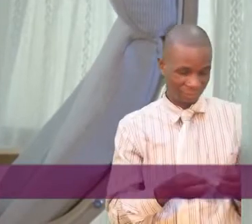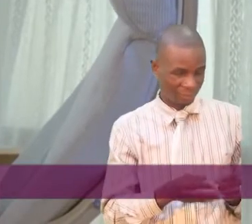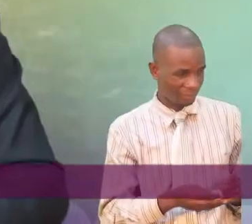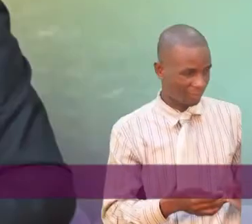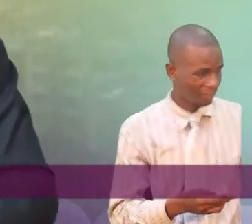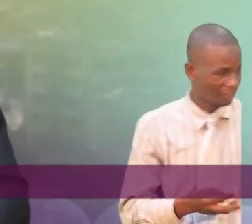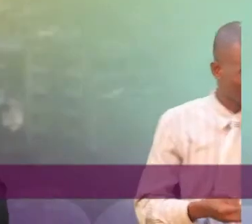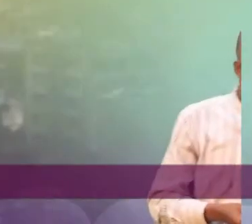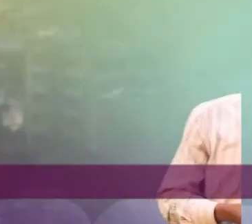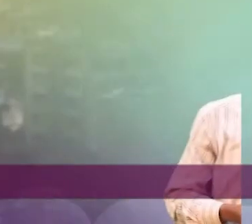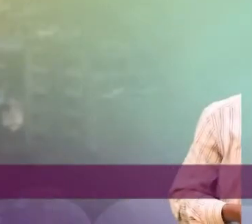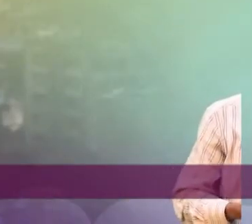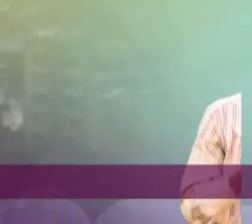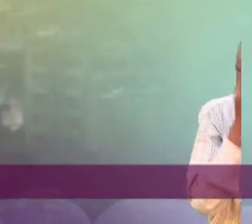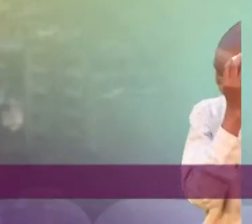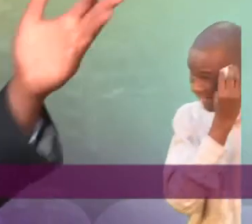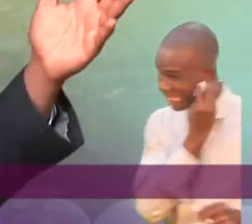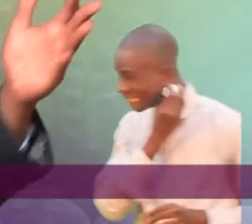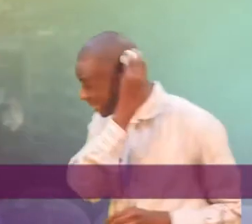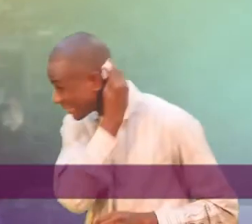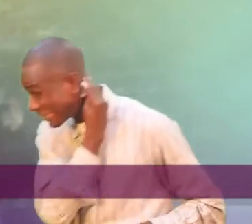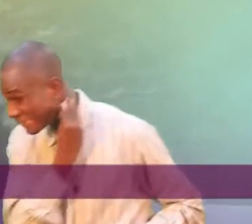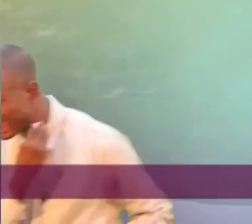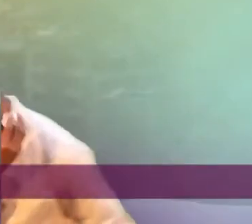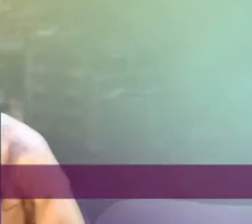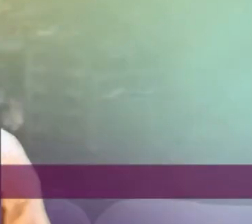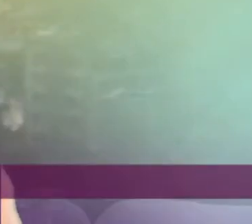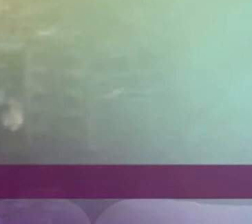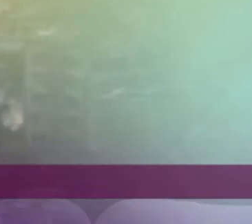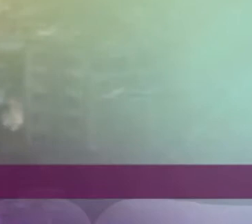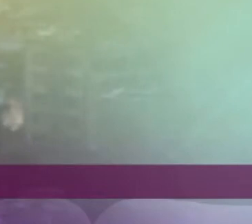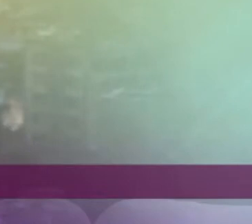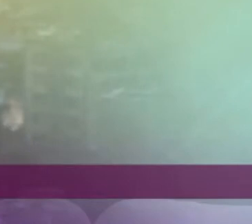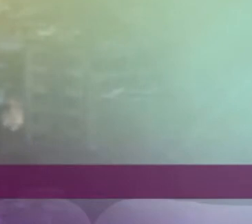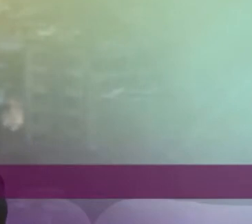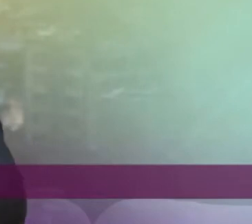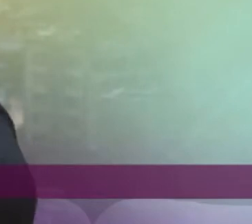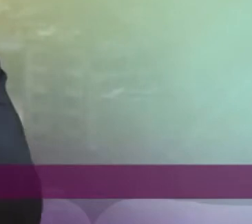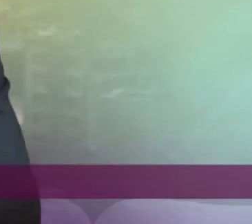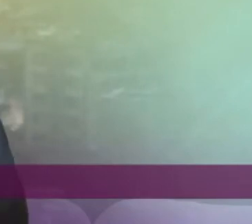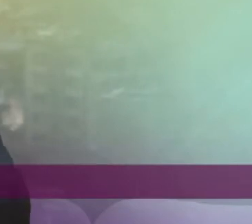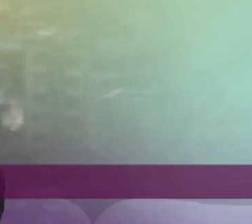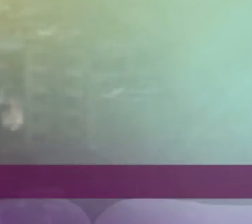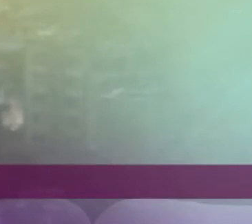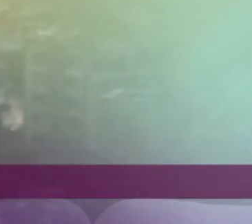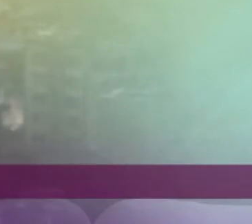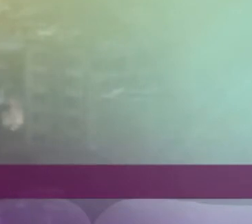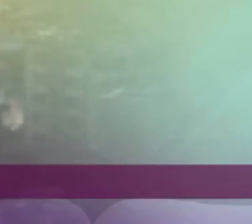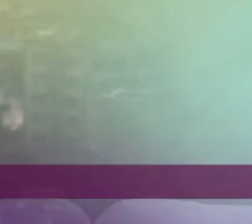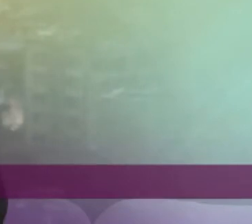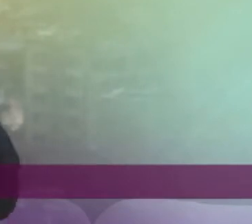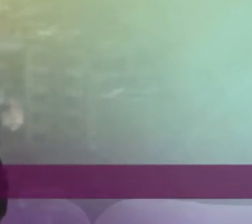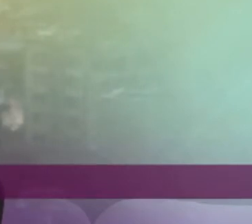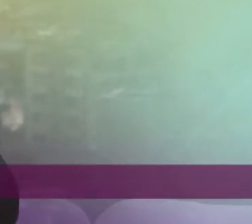Lobiko oyo tokoki kososola yango pe koyoka yango kolanda yango kaka kati na nzela ya Yesu Kristo. Lolenge